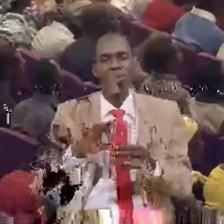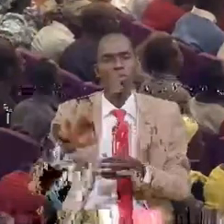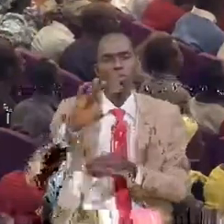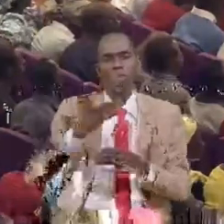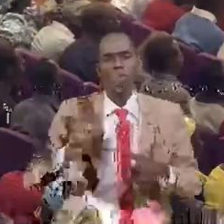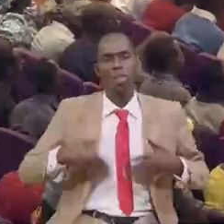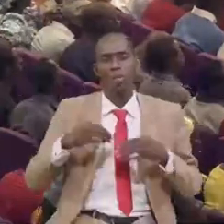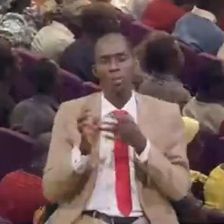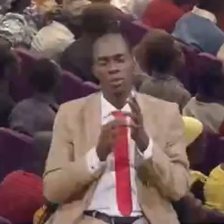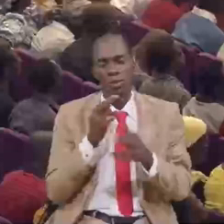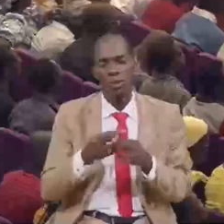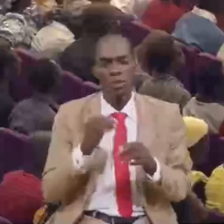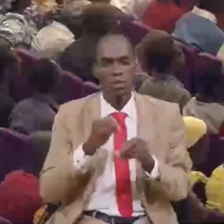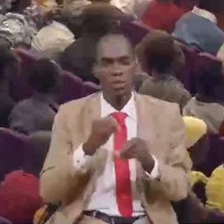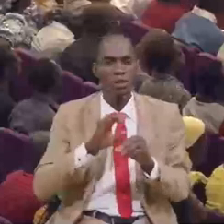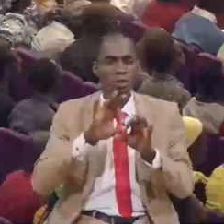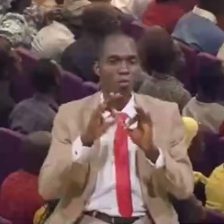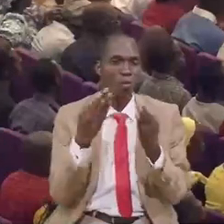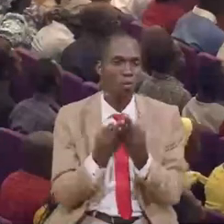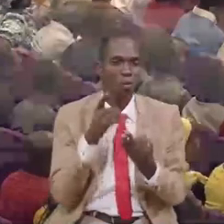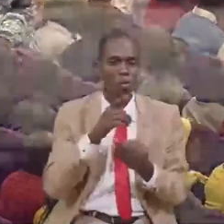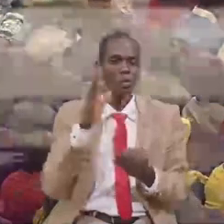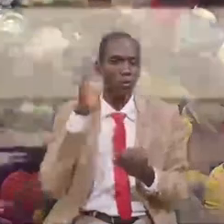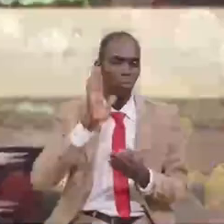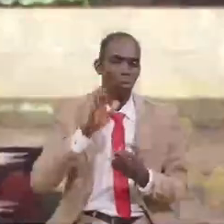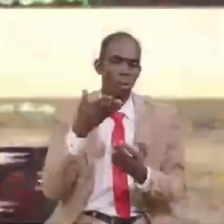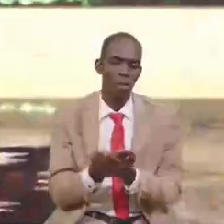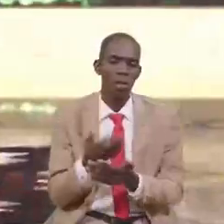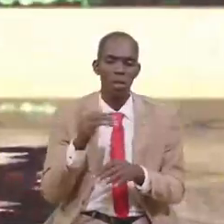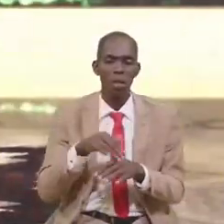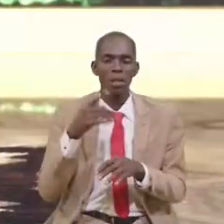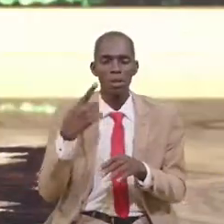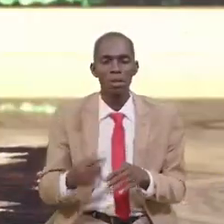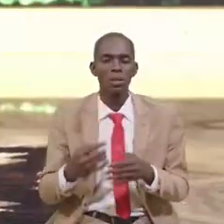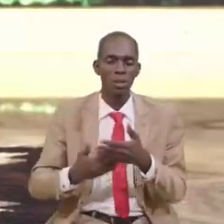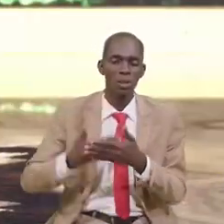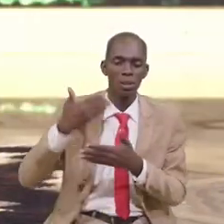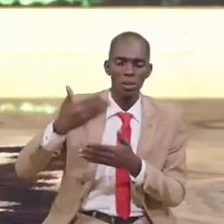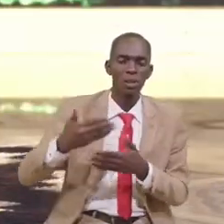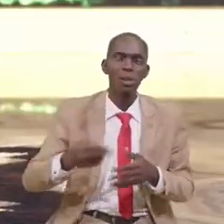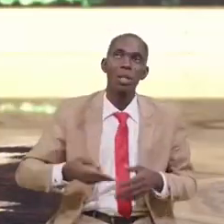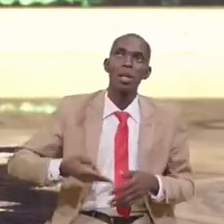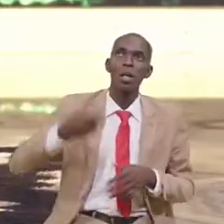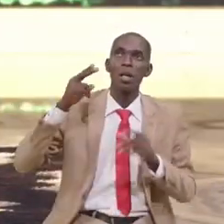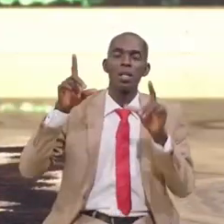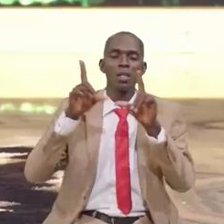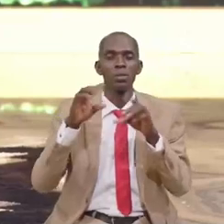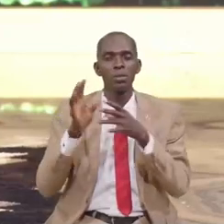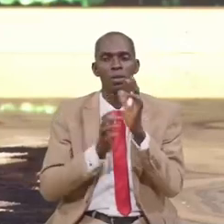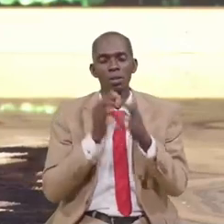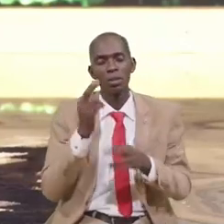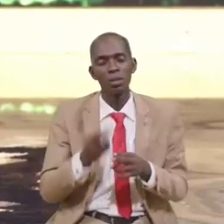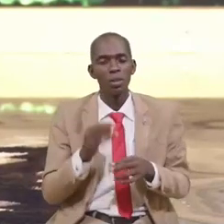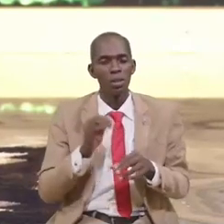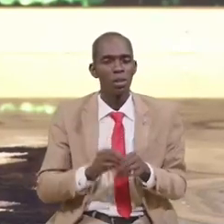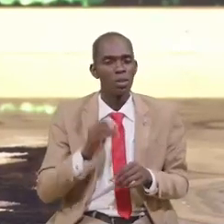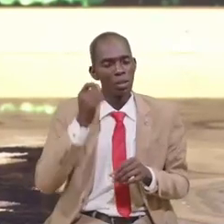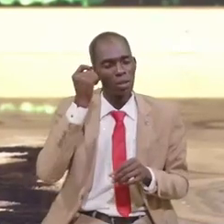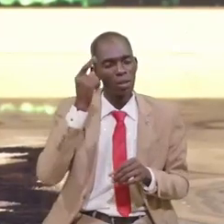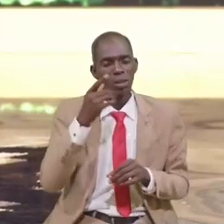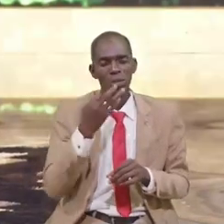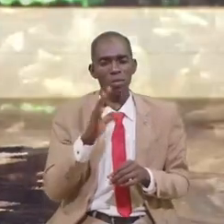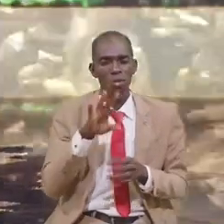au nom de Jésus-Christ. Dans votre famille, vous serez au niveau supérieur. dans votre compréhension, dans la